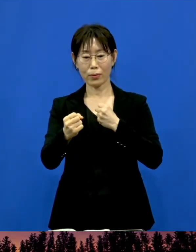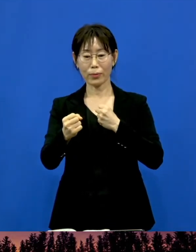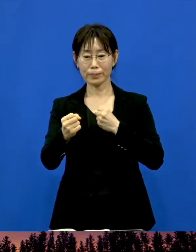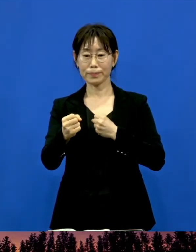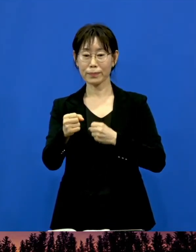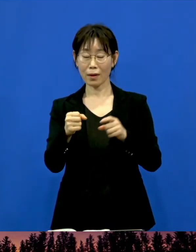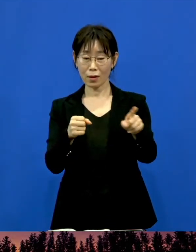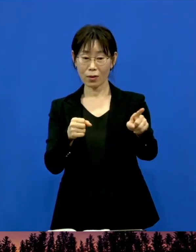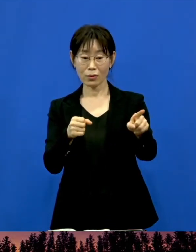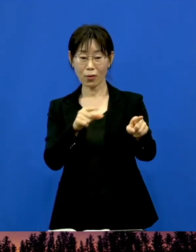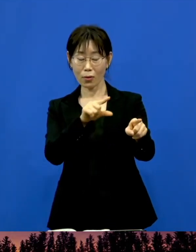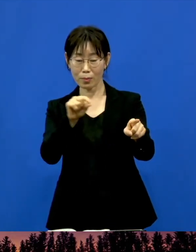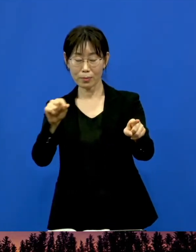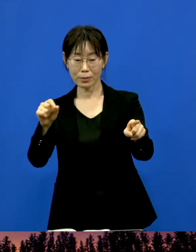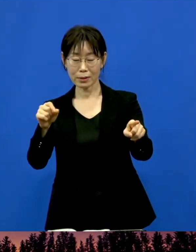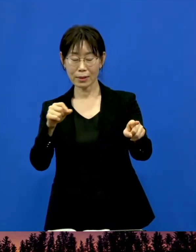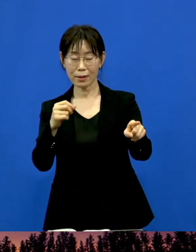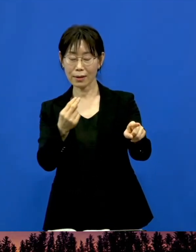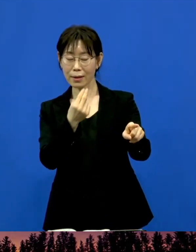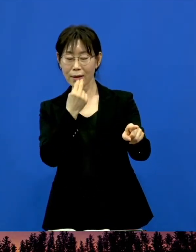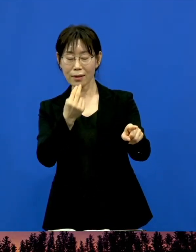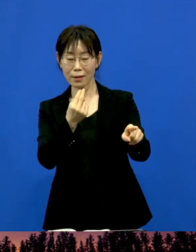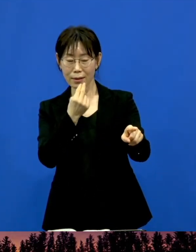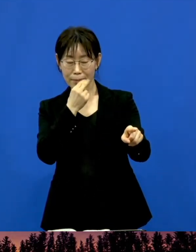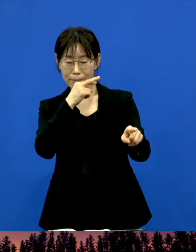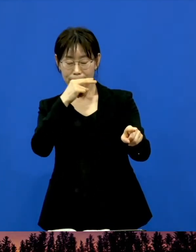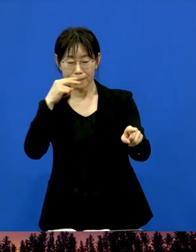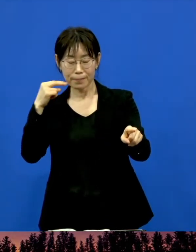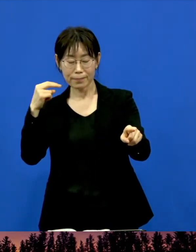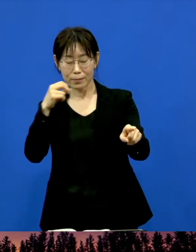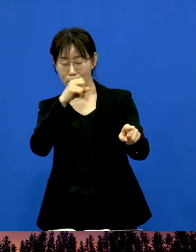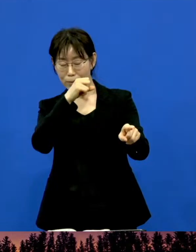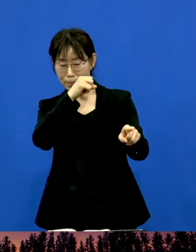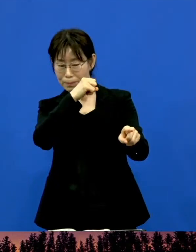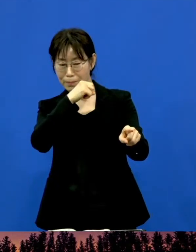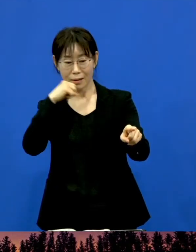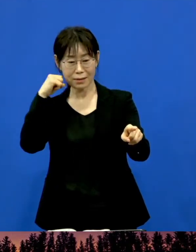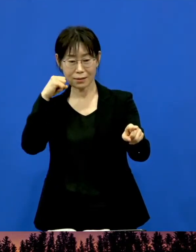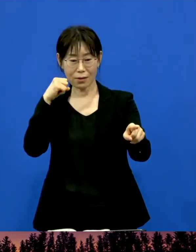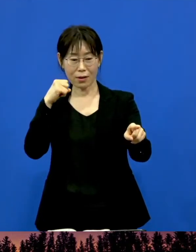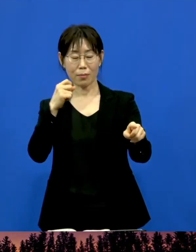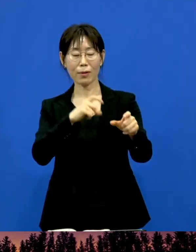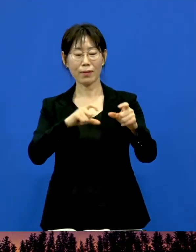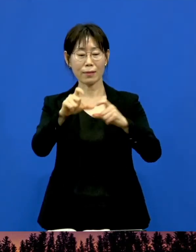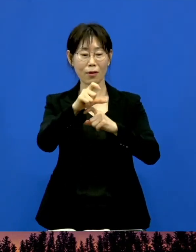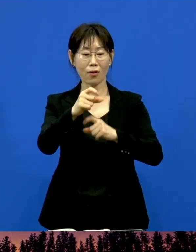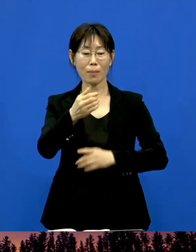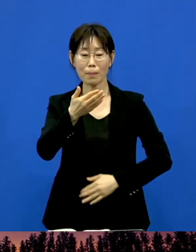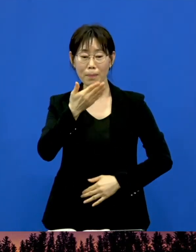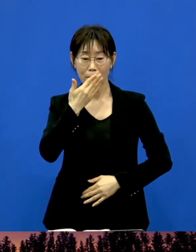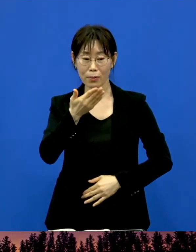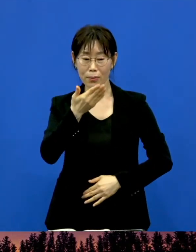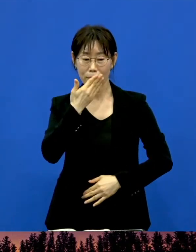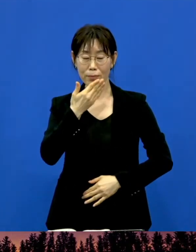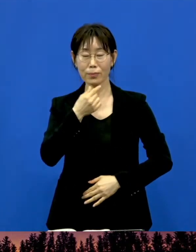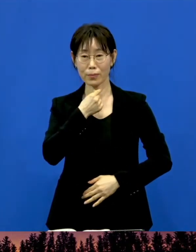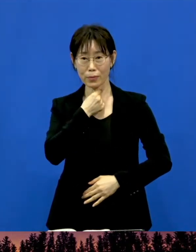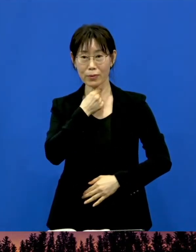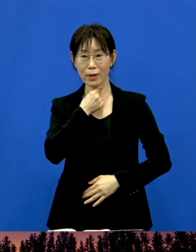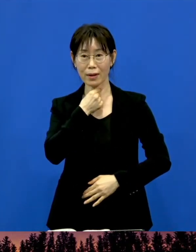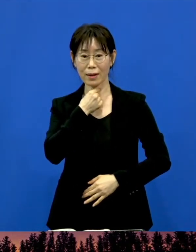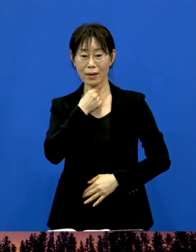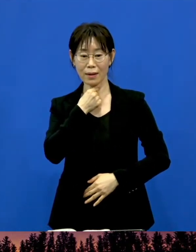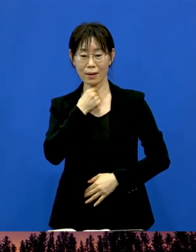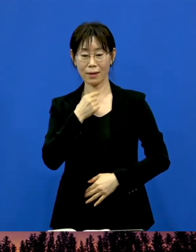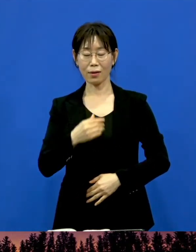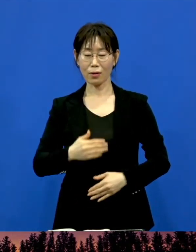너무 이렇게 우리를 자극하는 것들이 있기 때문에 배가 부른데도 내가 충분히 만족할 만한데도 안